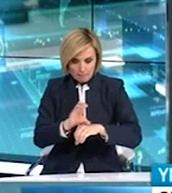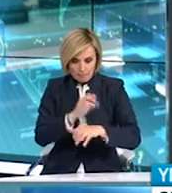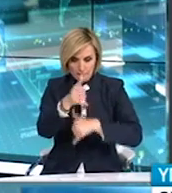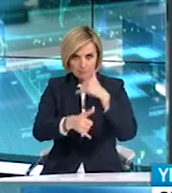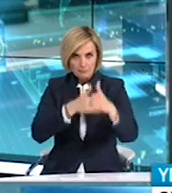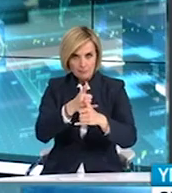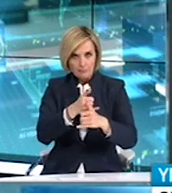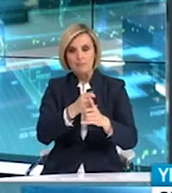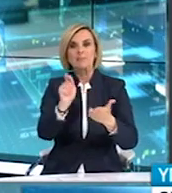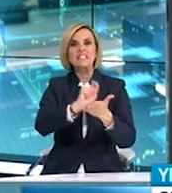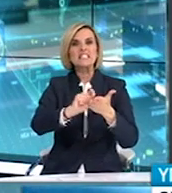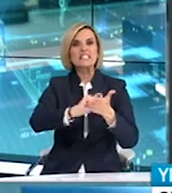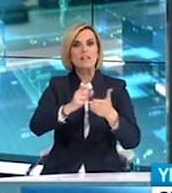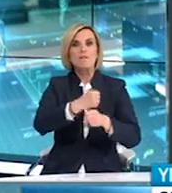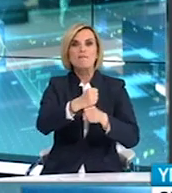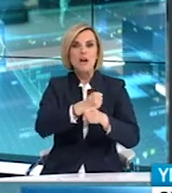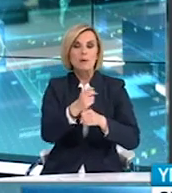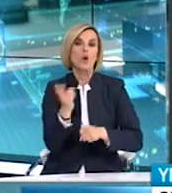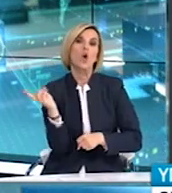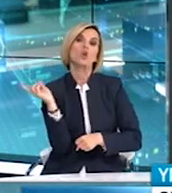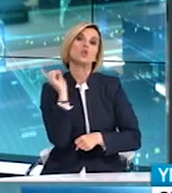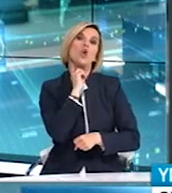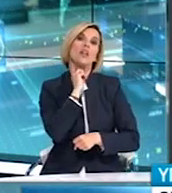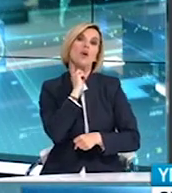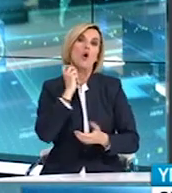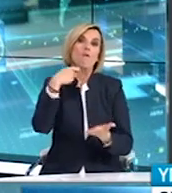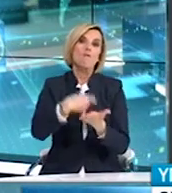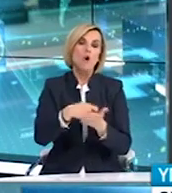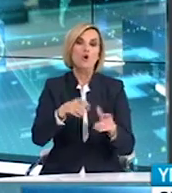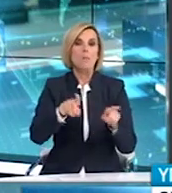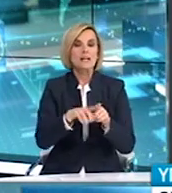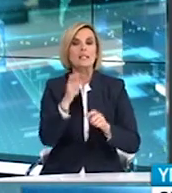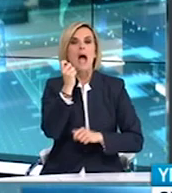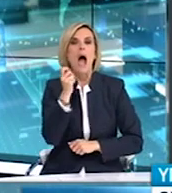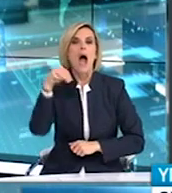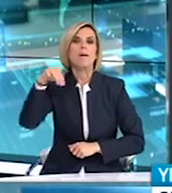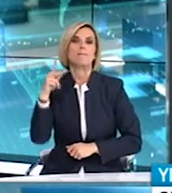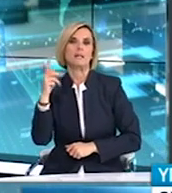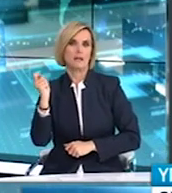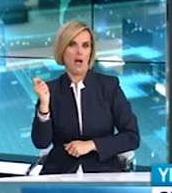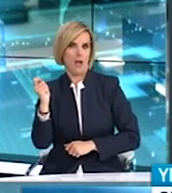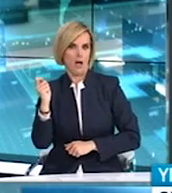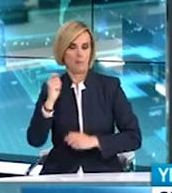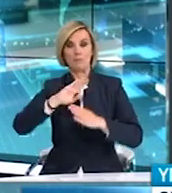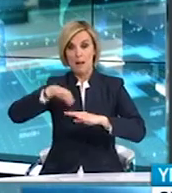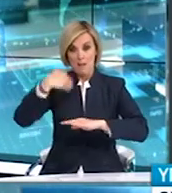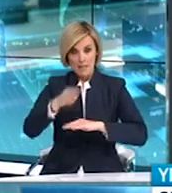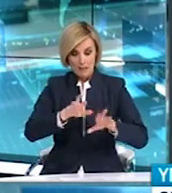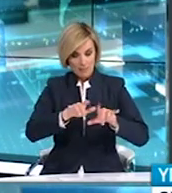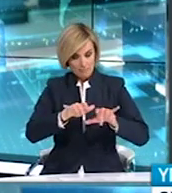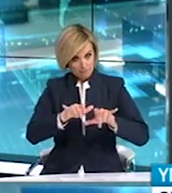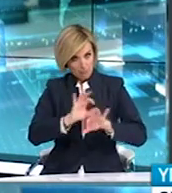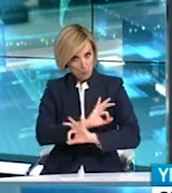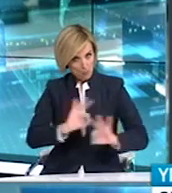συνταγογράφηση, στην οποία θα εισέλθουν χρησιμοποιώντας τους κωδικούς TaxisNet και τον AMCA τους. Στη συνέχεια θα ζητούνται και θα επιβεβαιώνονται μέσω